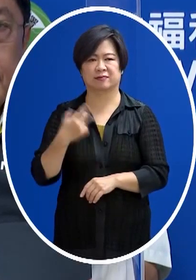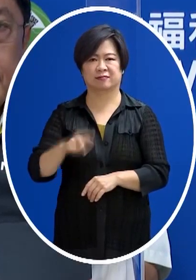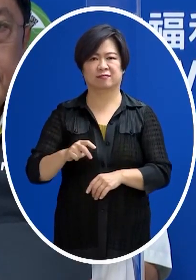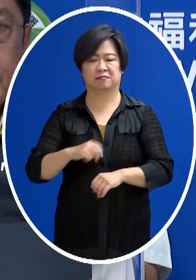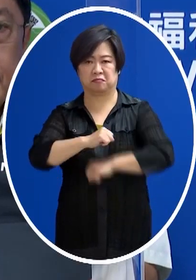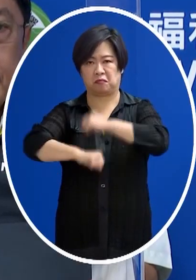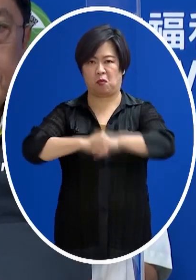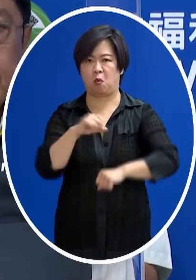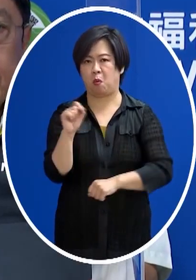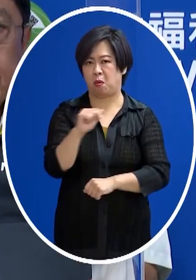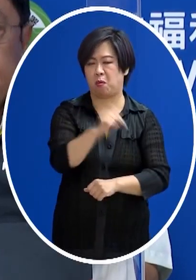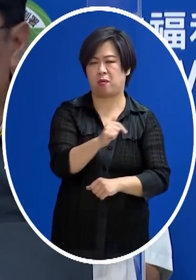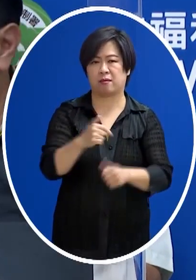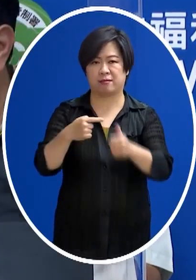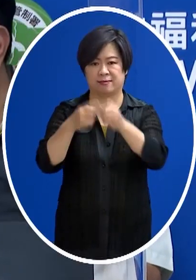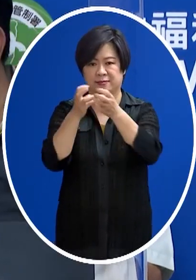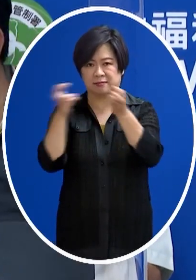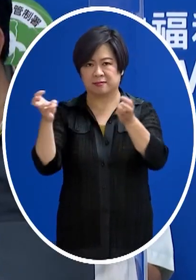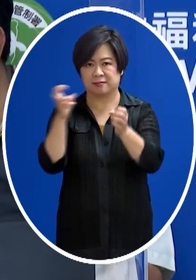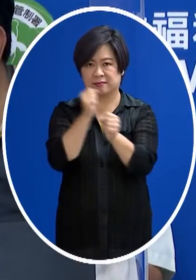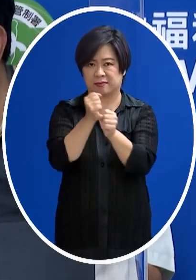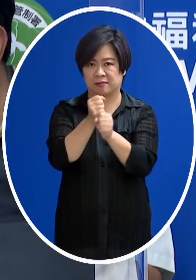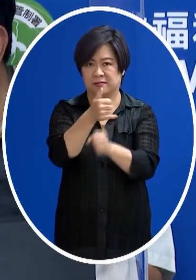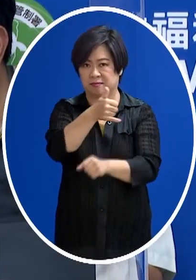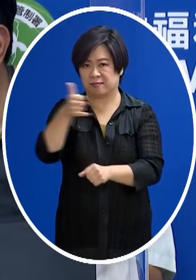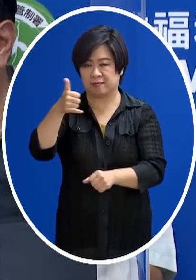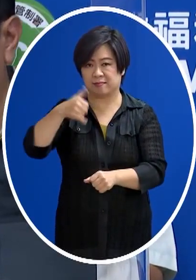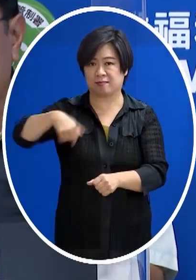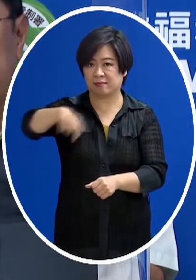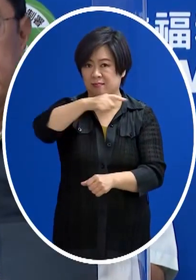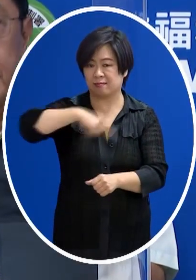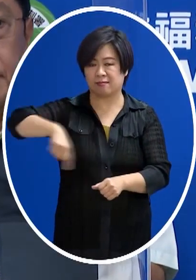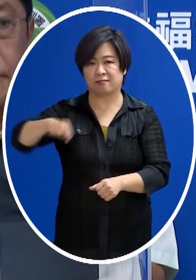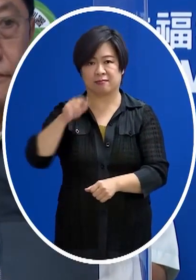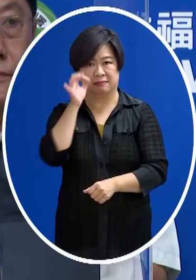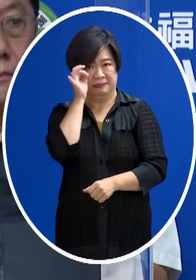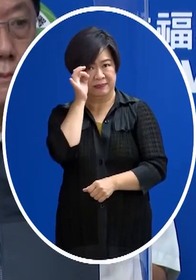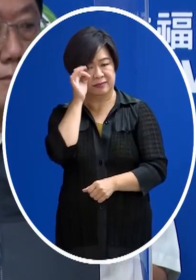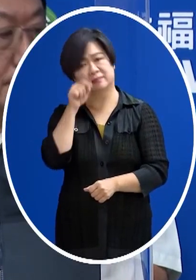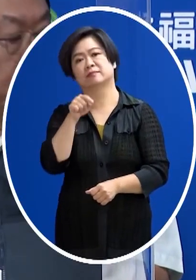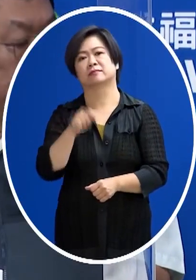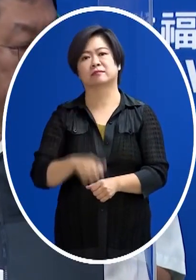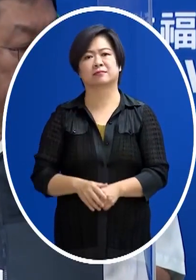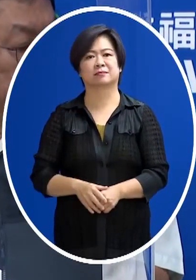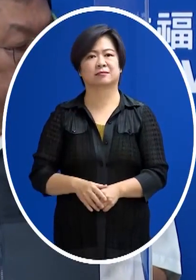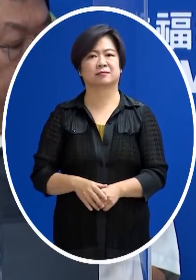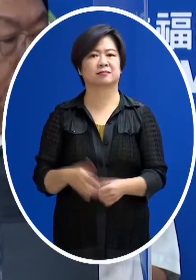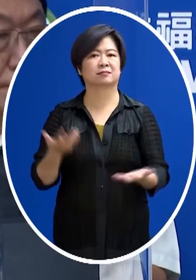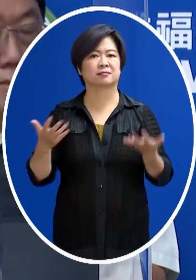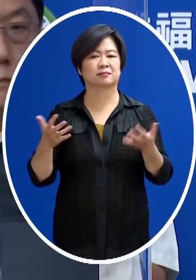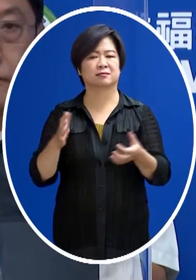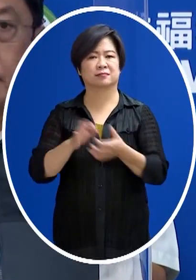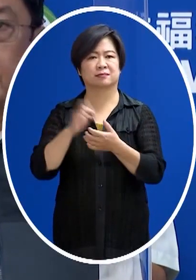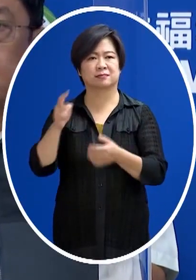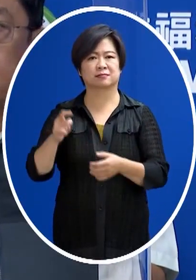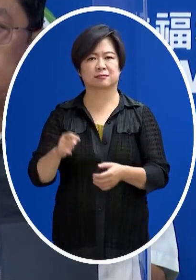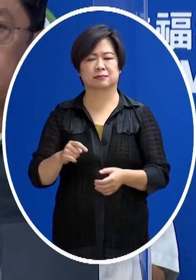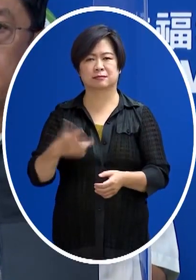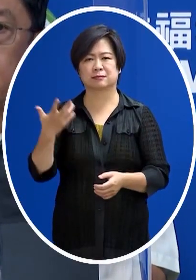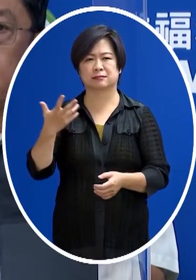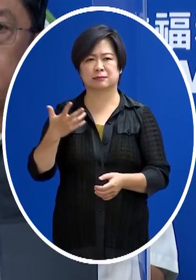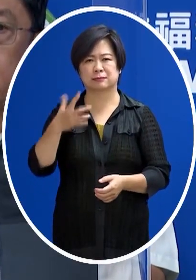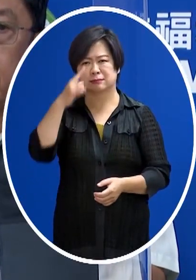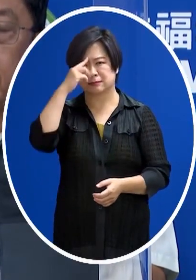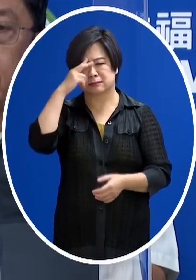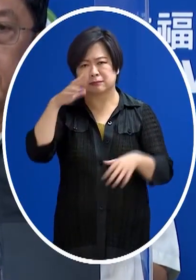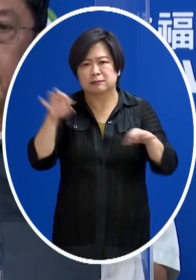活。就我们第一线的工作人员，大家看到这里面几乎都是几天就一变，几天